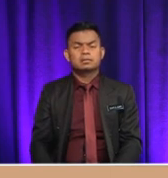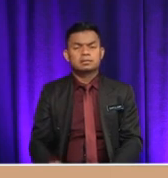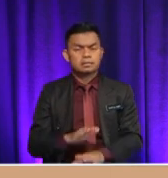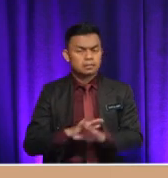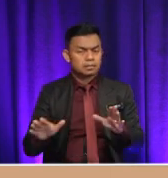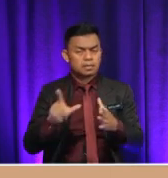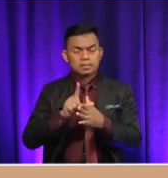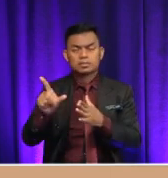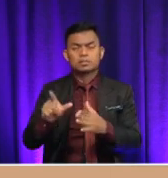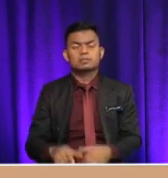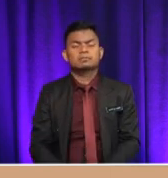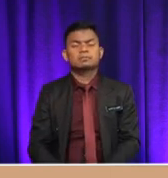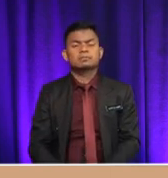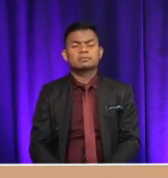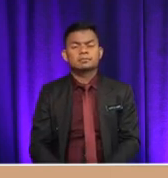satu